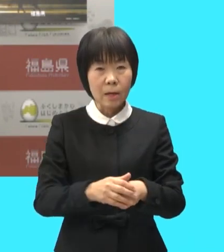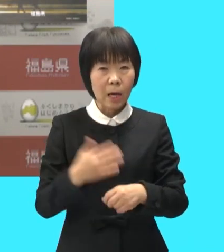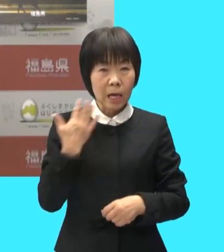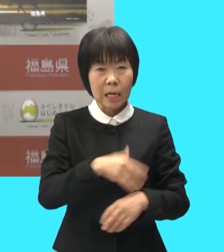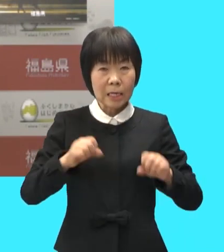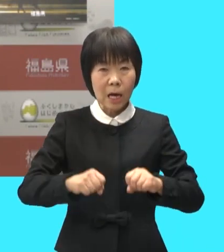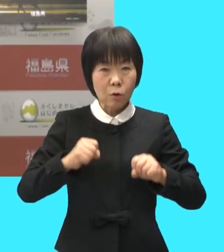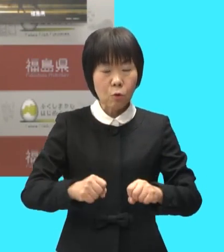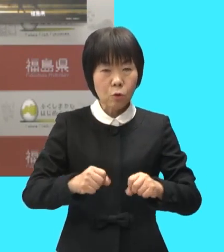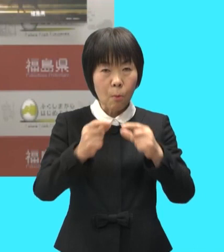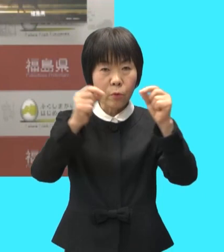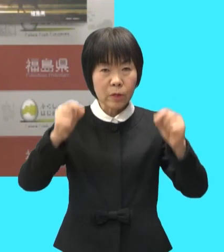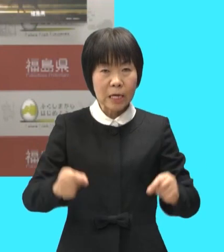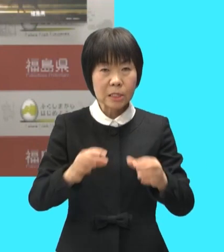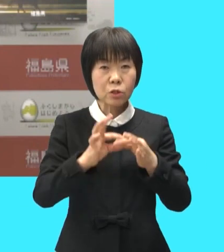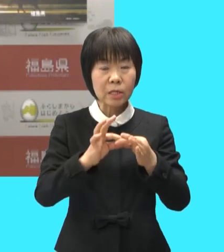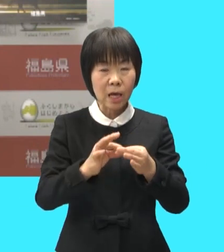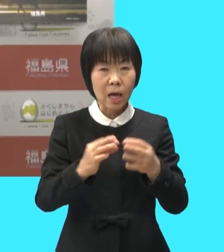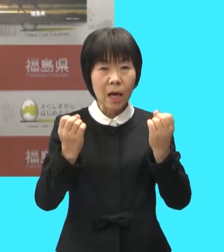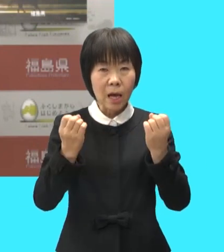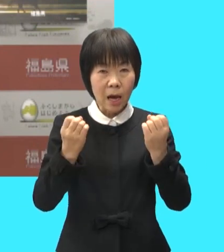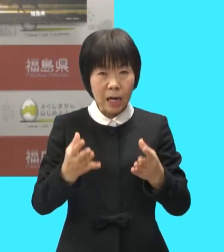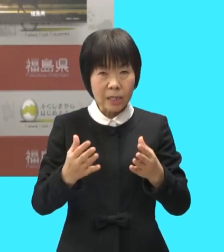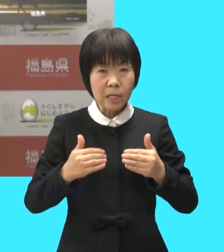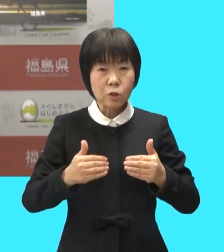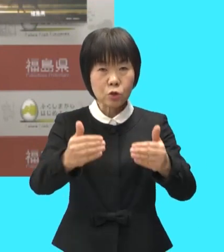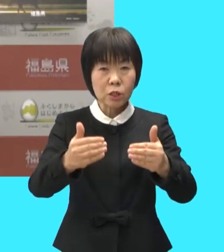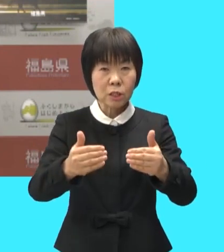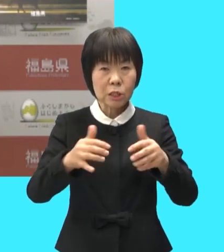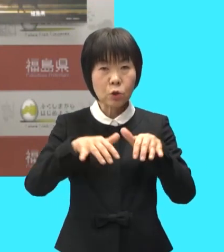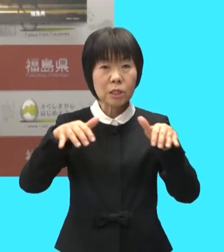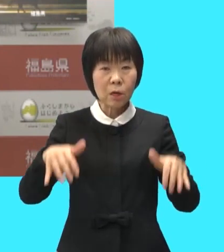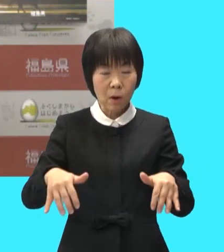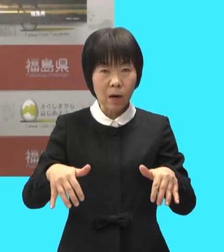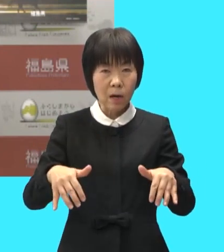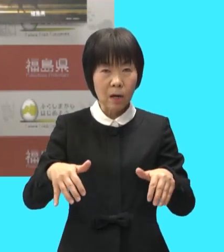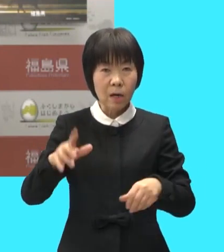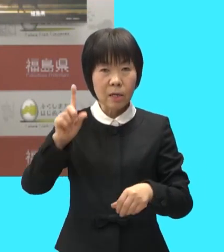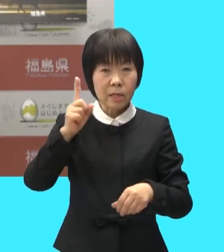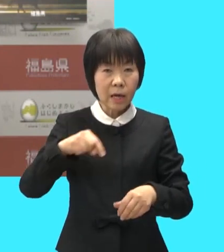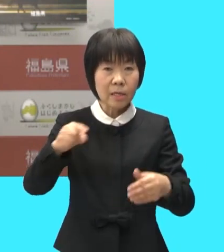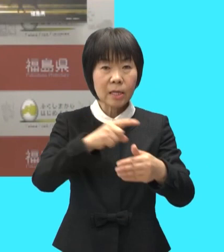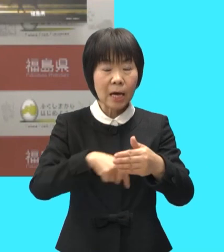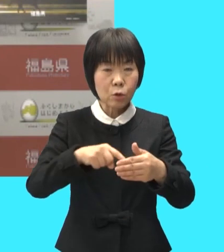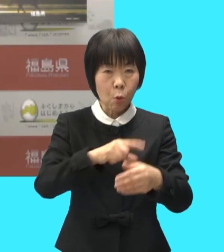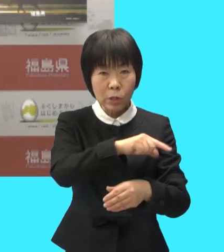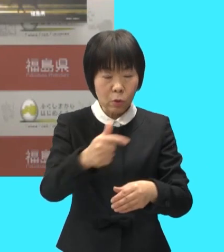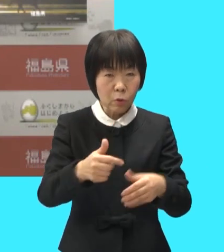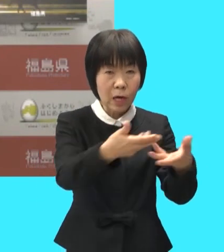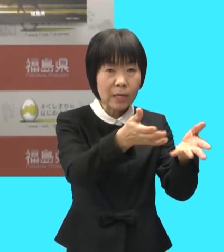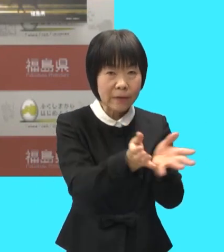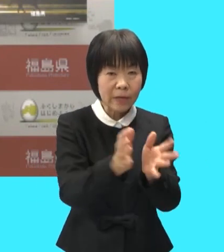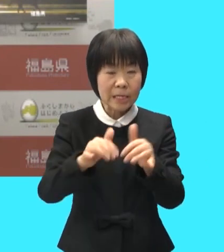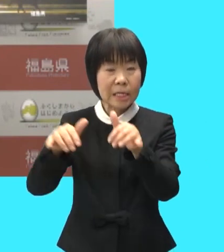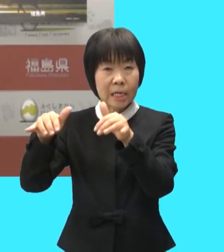の問題についてであります。新たな推進組織はやはり 県内のさまざまな団体、機関、